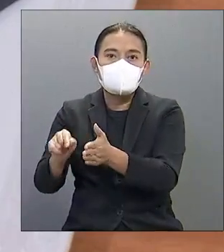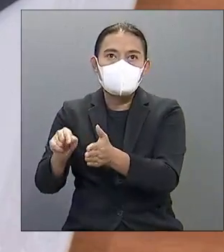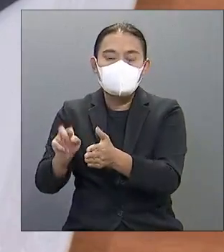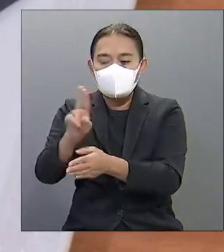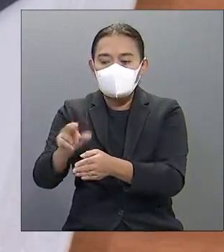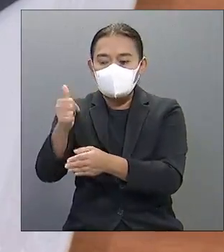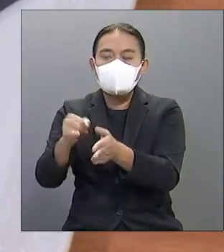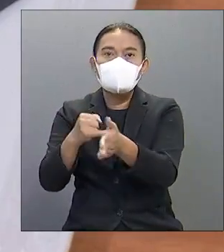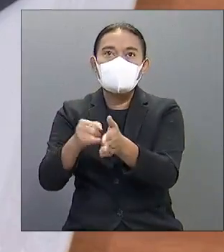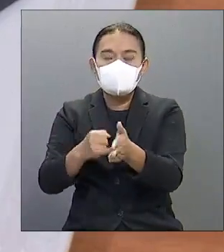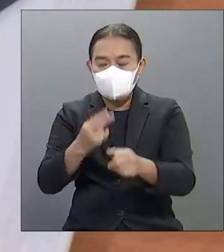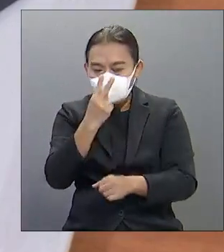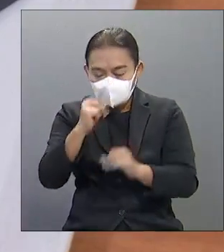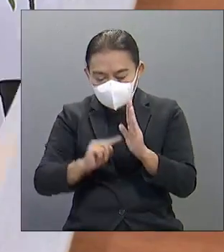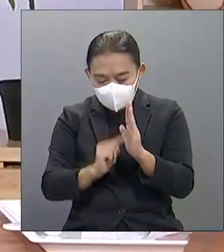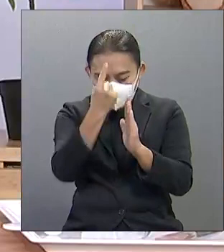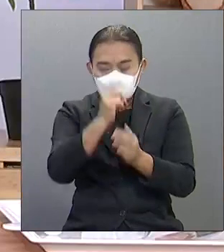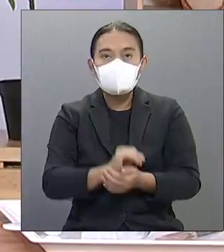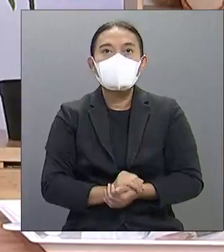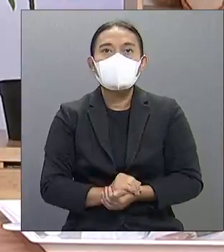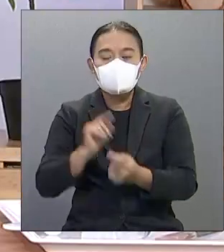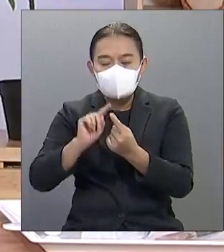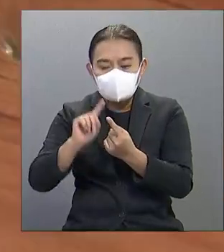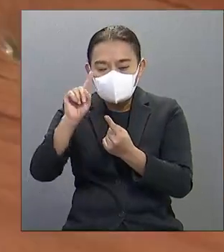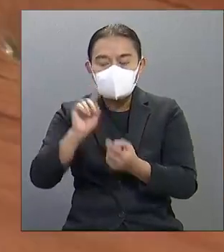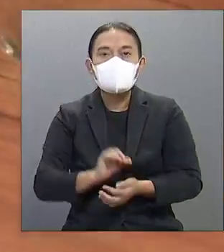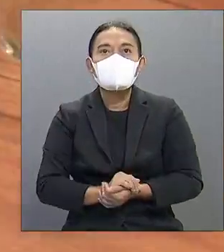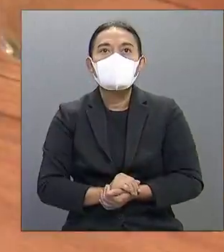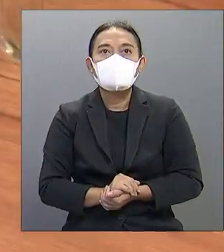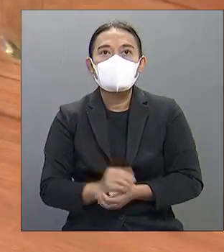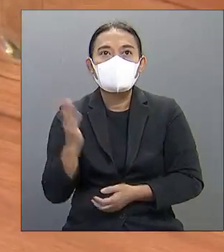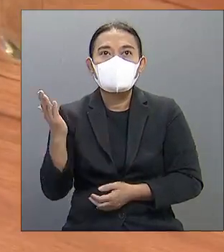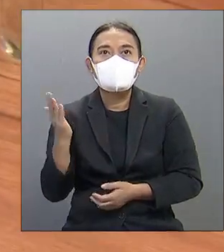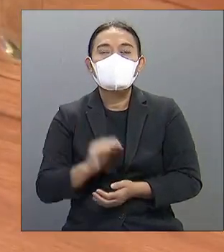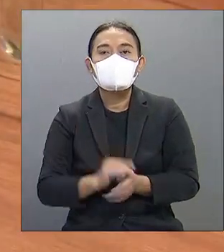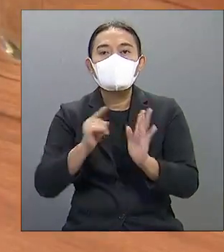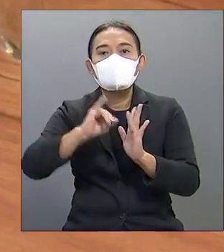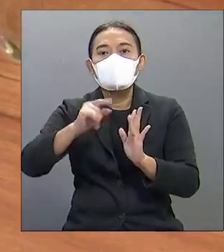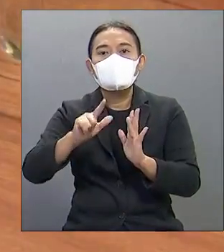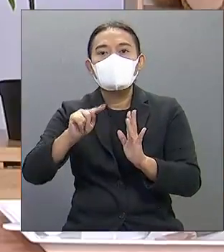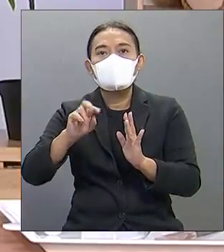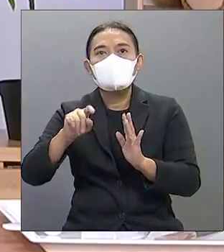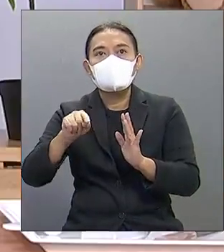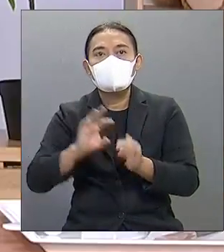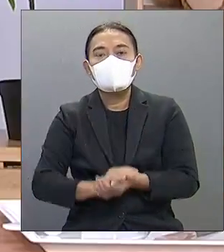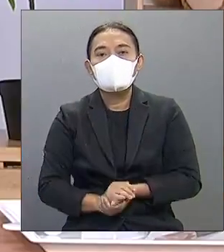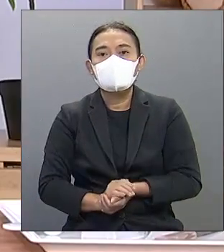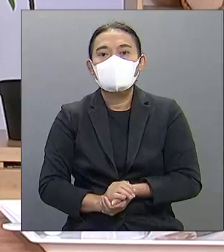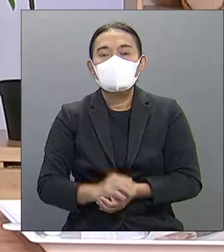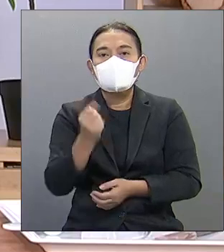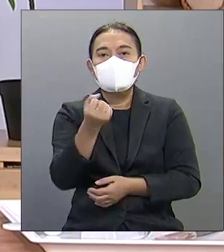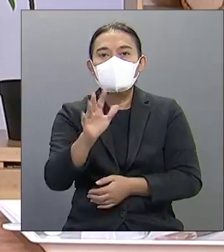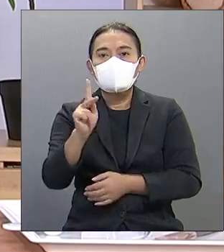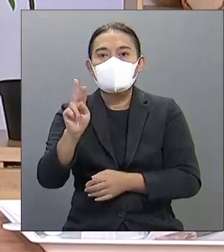เดี๋ยวเรามาเริ่มทำกันเลยนะคะอย่างแรกใช้ตัวเจลาตินนะคะ1ช้อนค่ะ15กรัมนะคะ